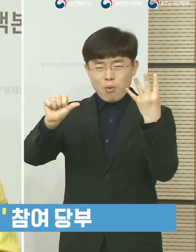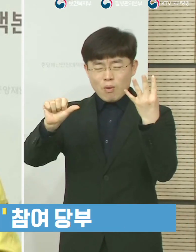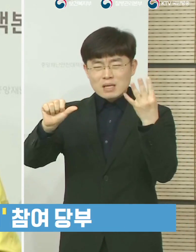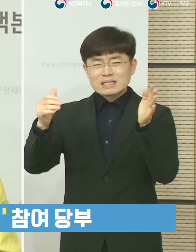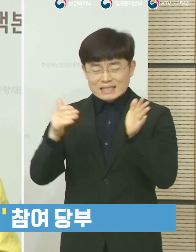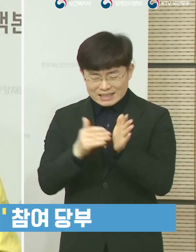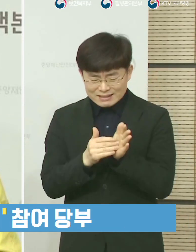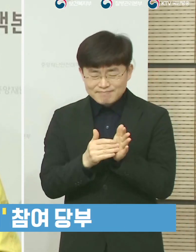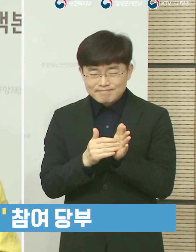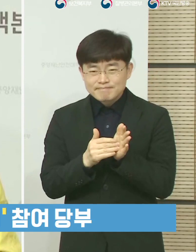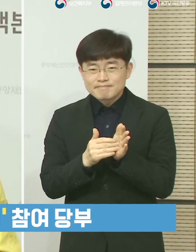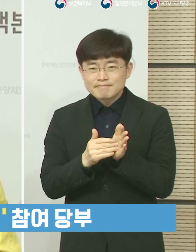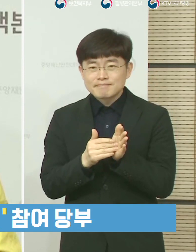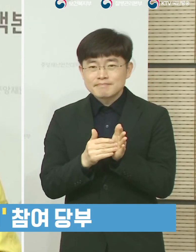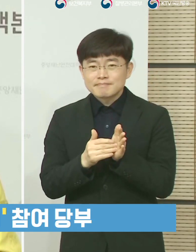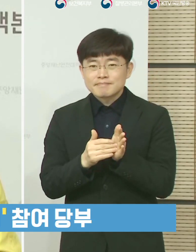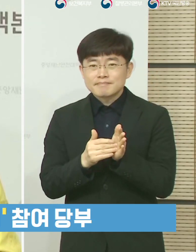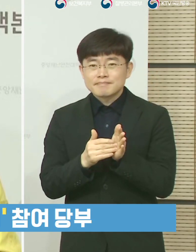계속해서 이러한